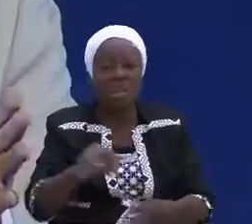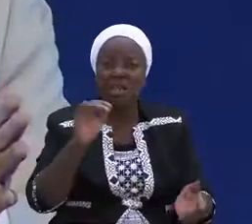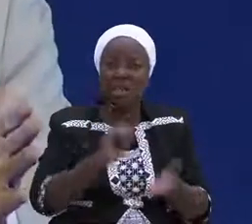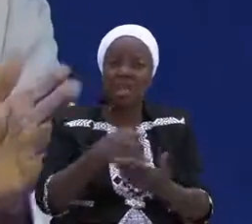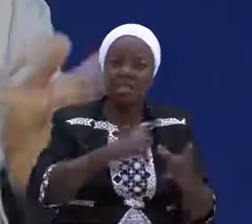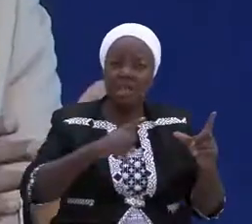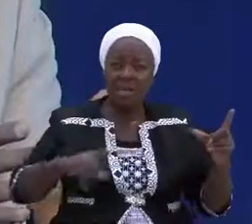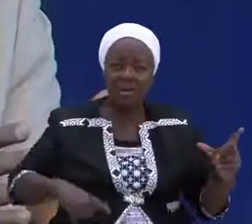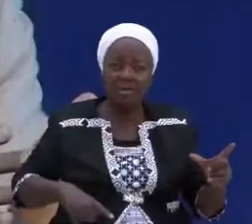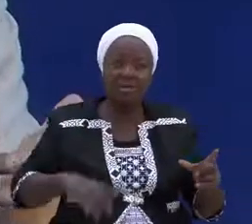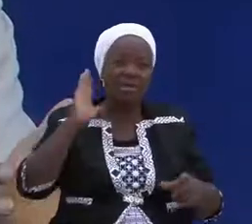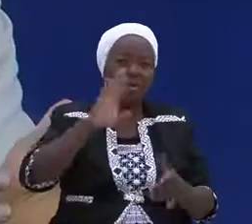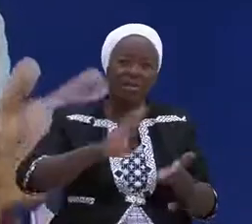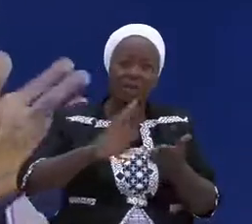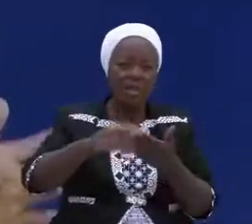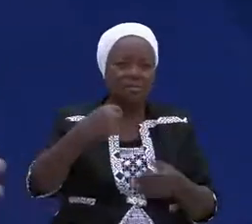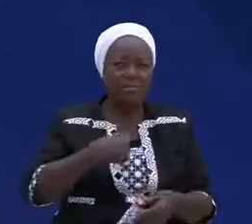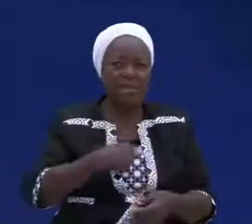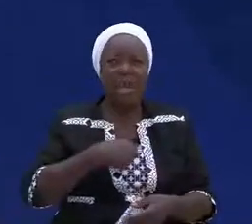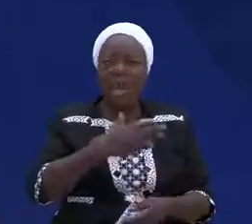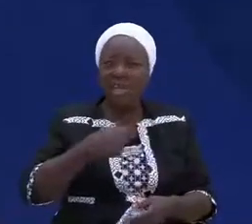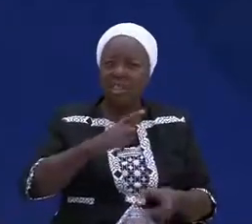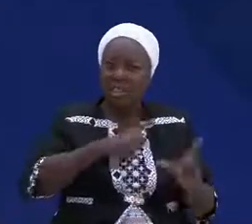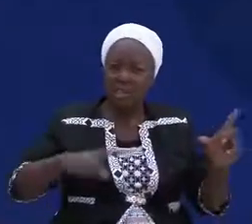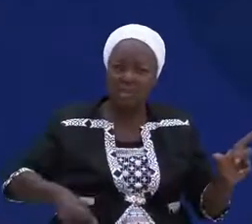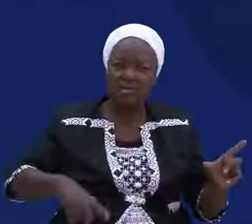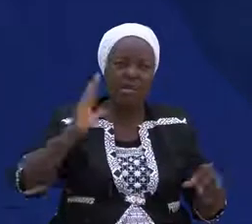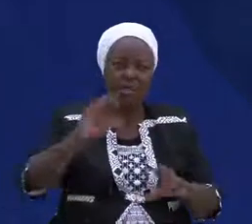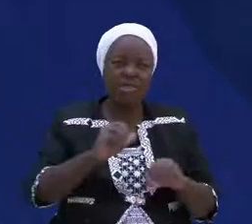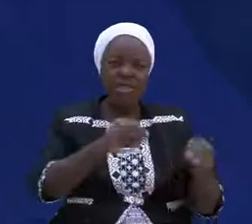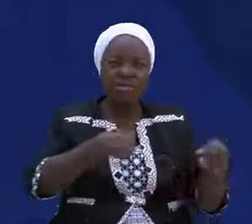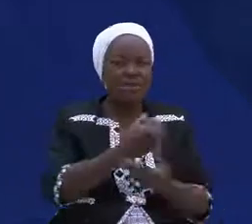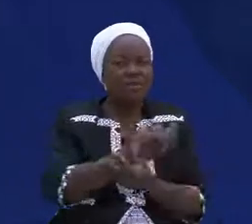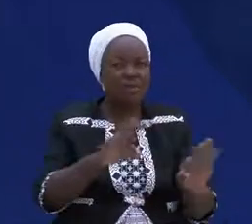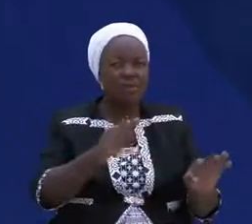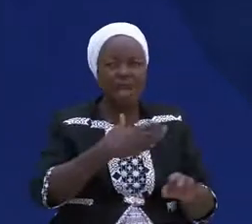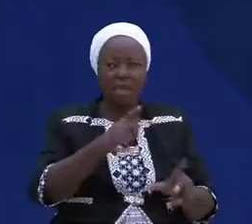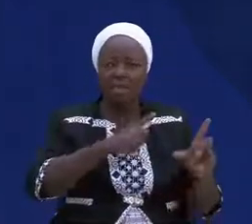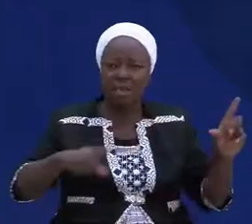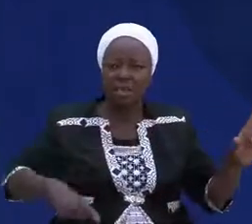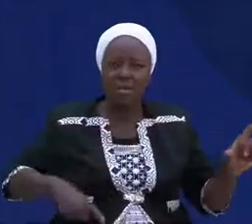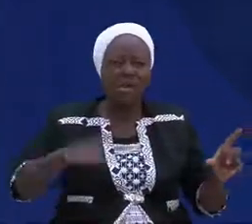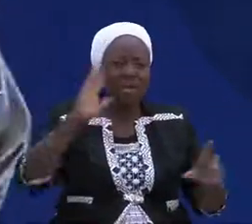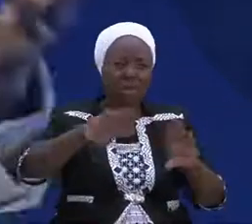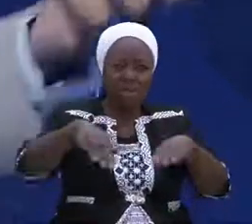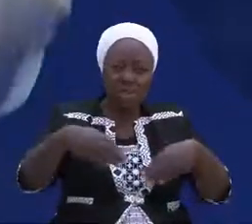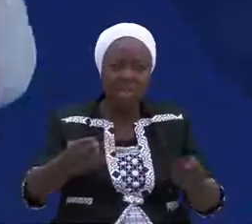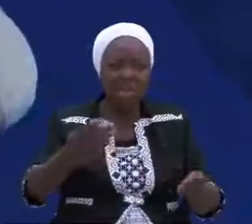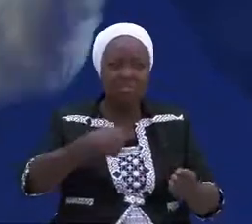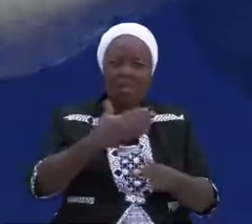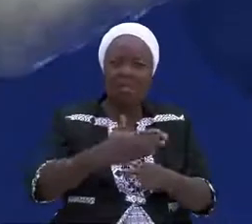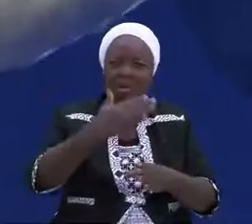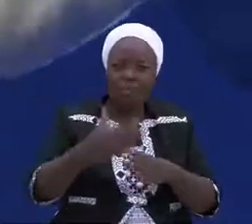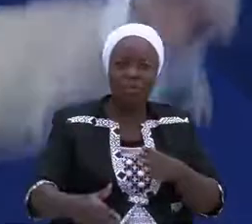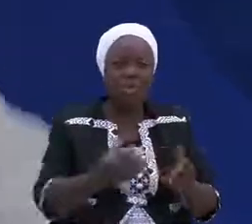le Seigneur me pardonne, que le Seigneur m'affranchisse, que le Seigneur me